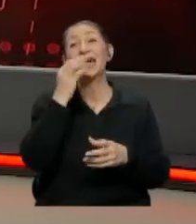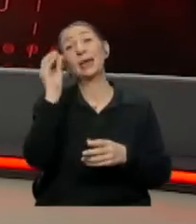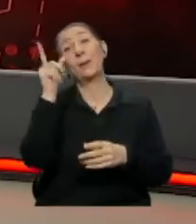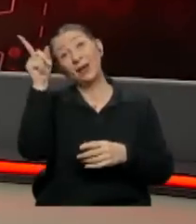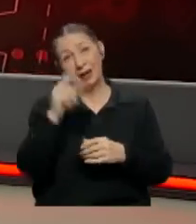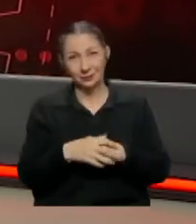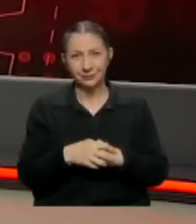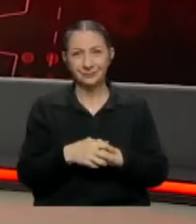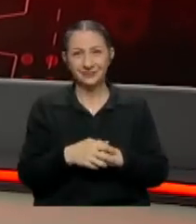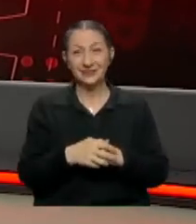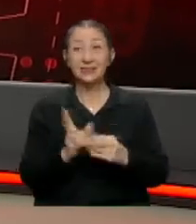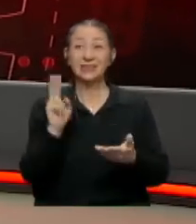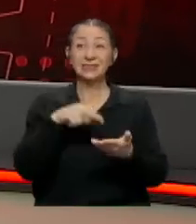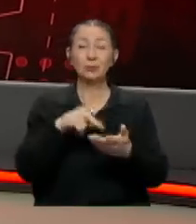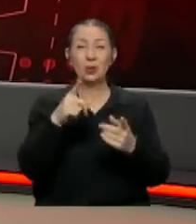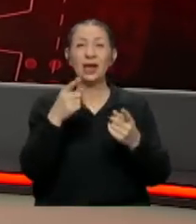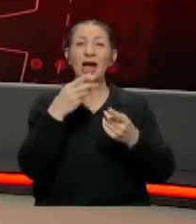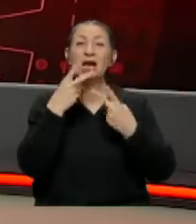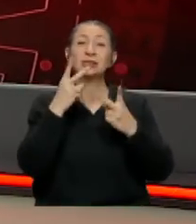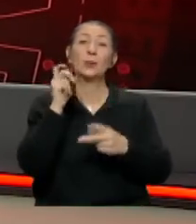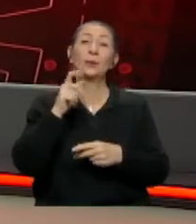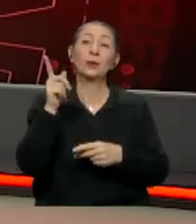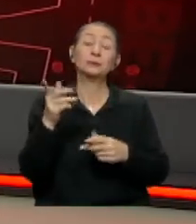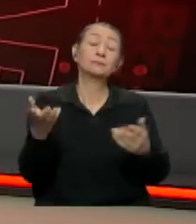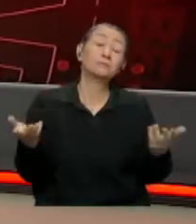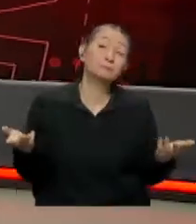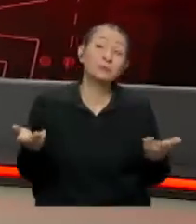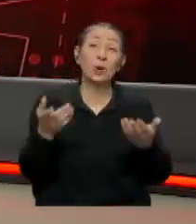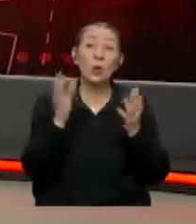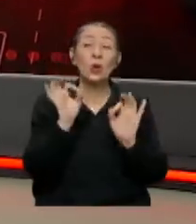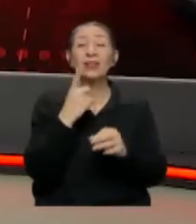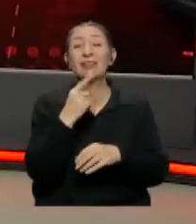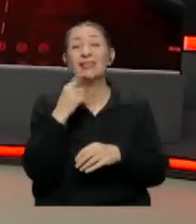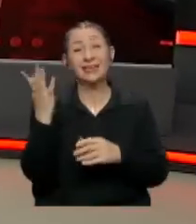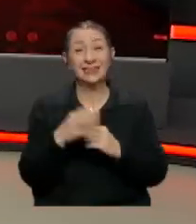bebeler çıkıp böyle mesajlar veriyorlar öyle tatlılar ki